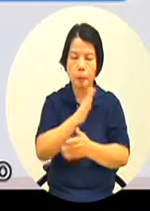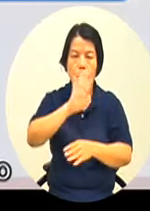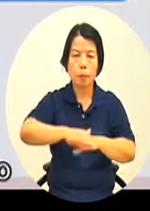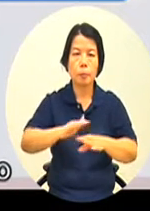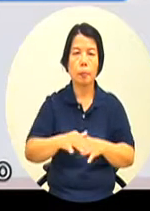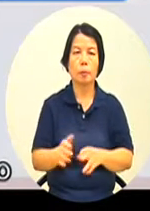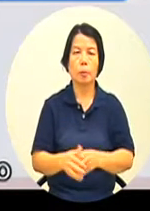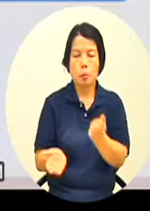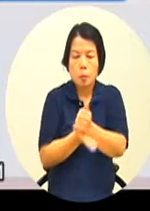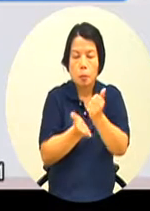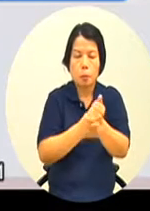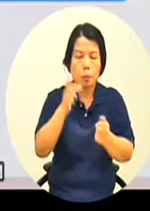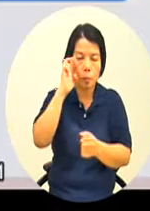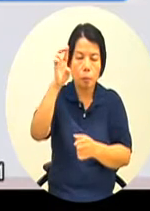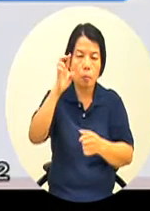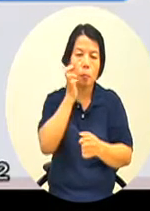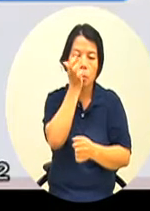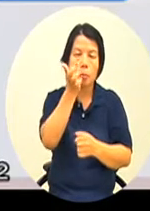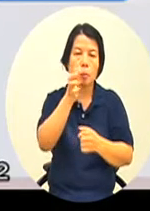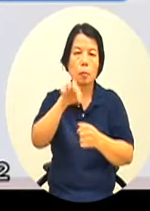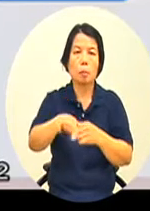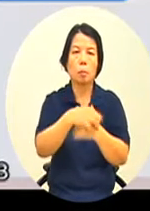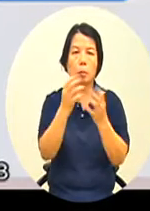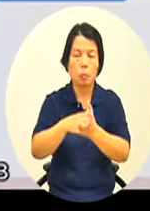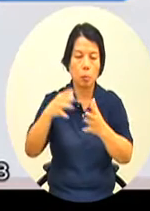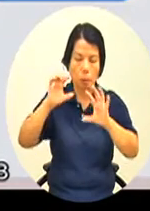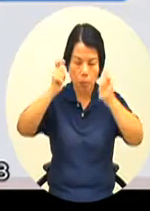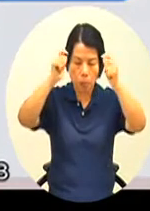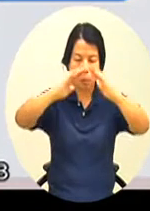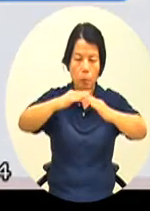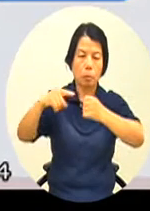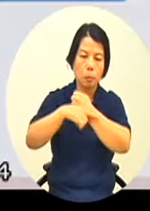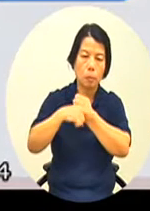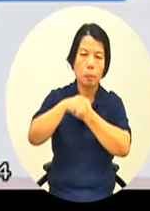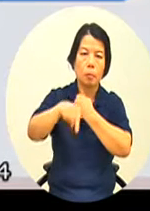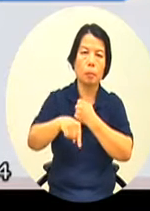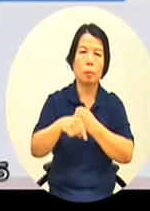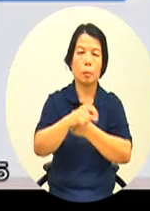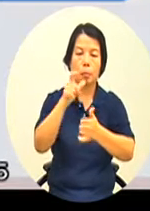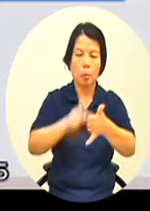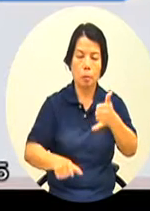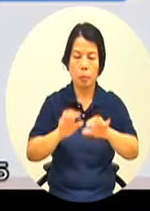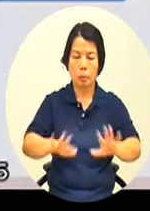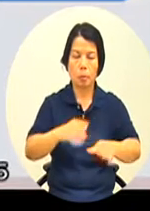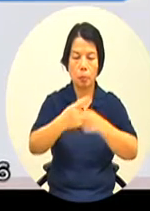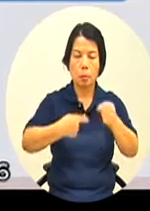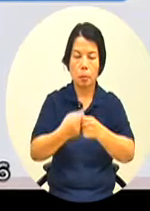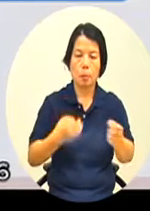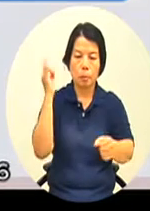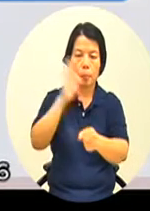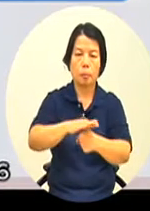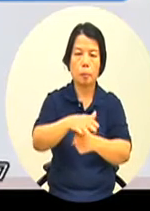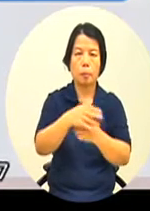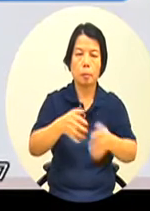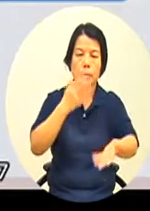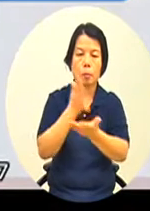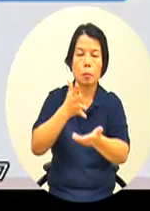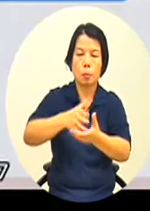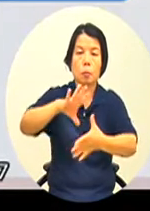士生研究高雄市市政议题方面，今年度补助论文研